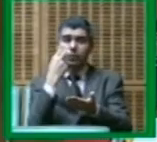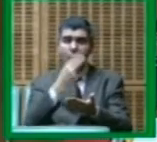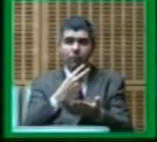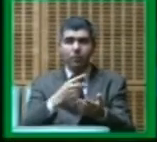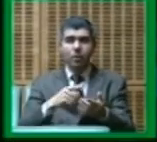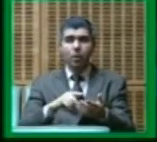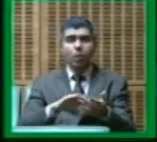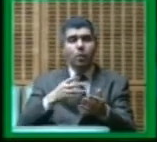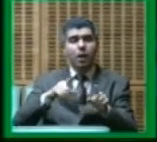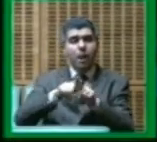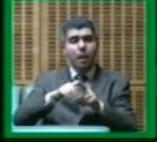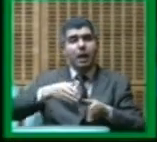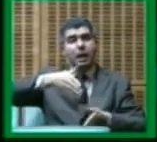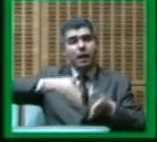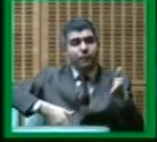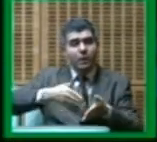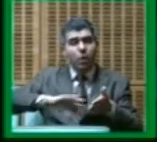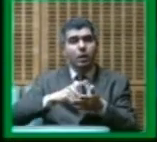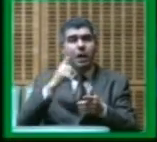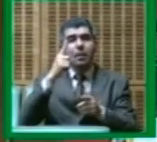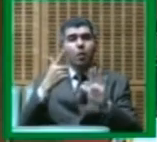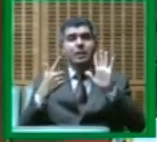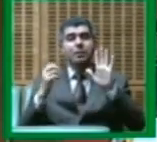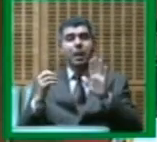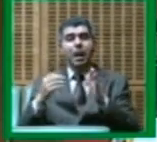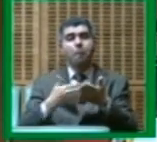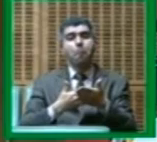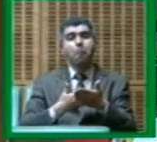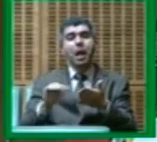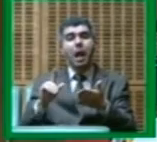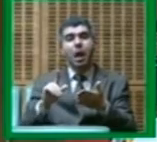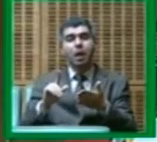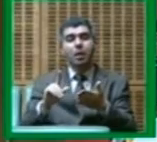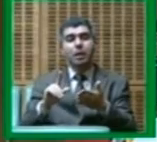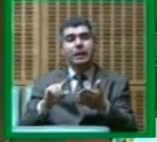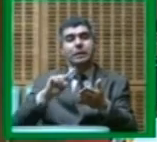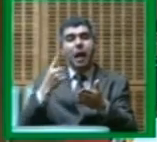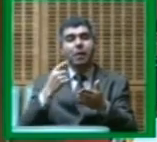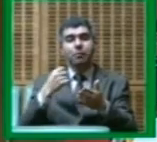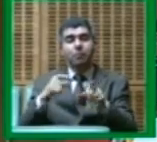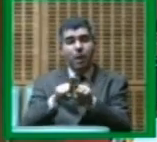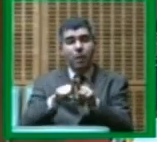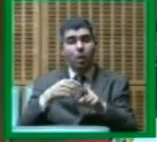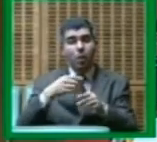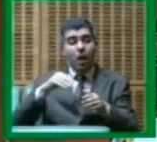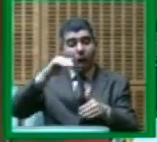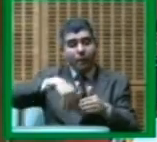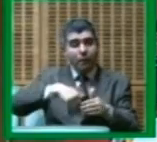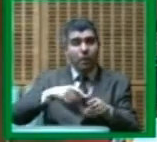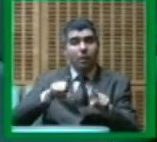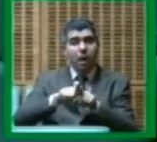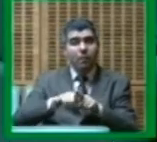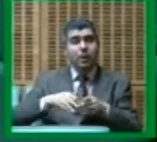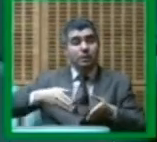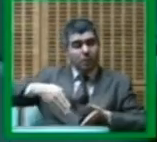ضاره نافعه، لان ديك الطريق كلها غنعاودوها 170 مليار ديال الدرهم، الان كنا غنعاودوها من الفوق لان هي لتحت قويه، دابا عطانا فرصه باش